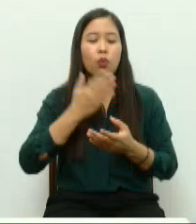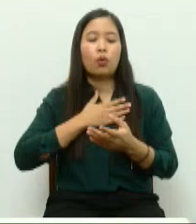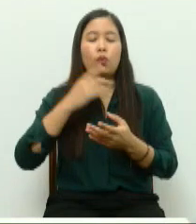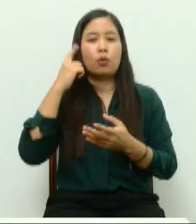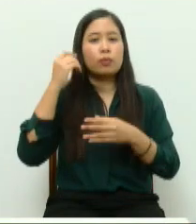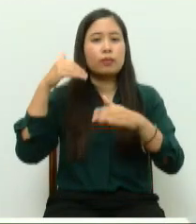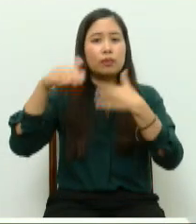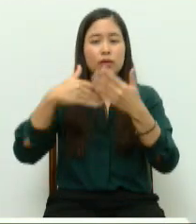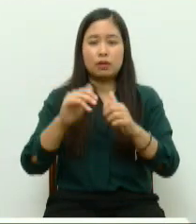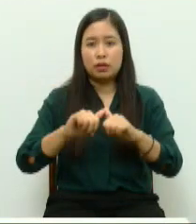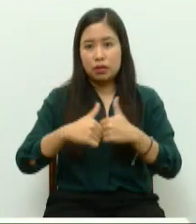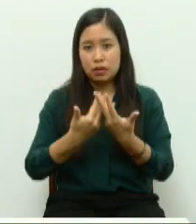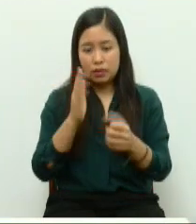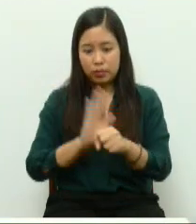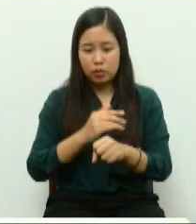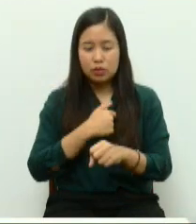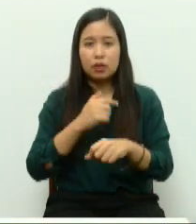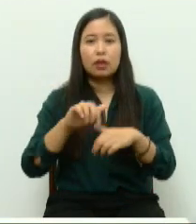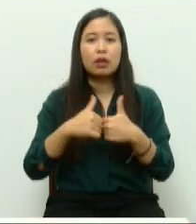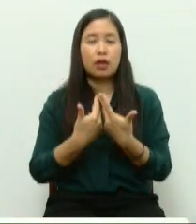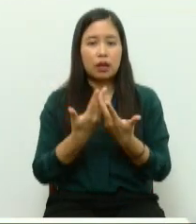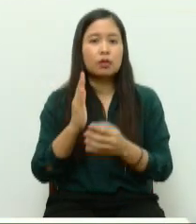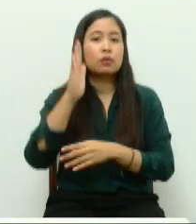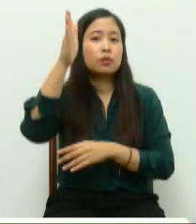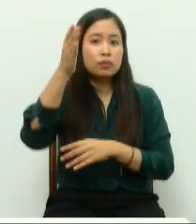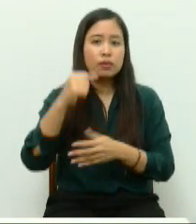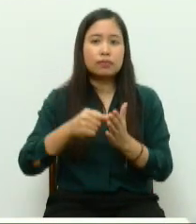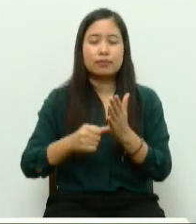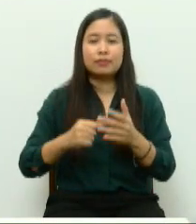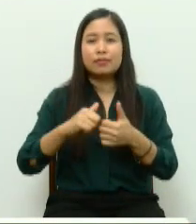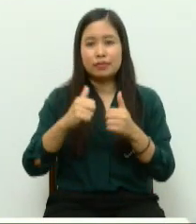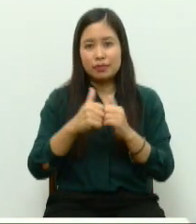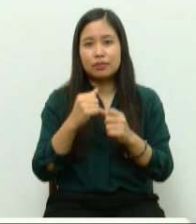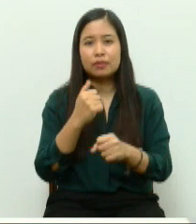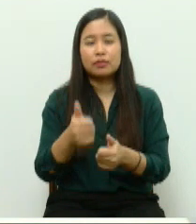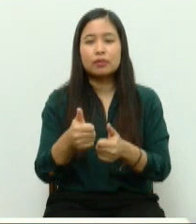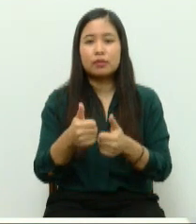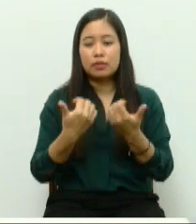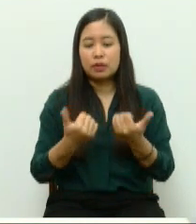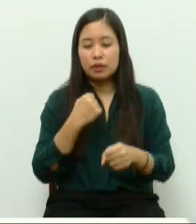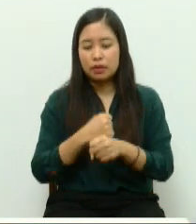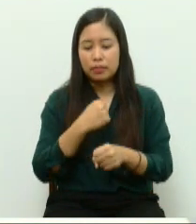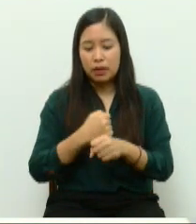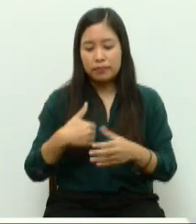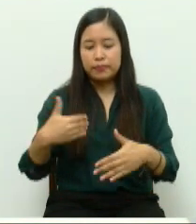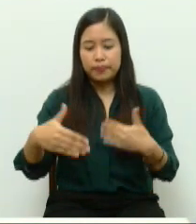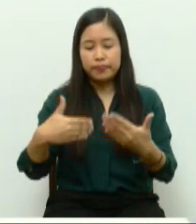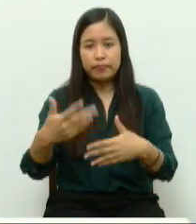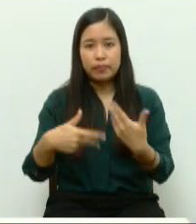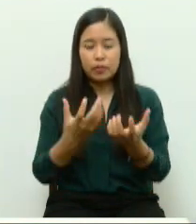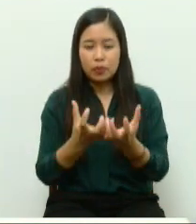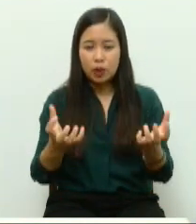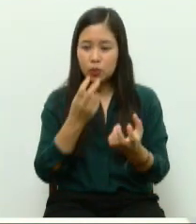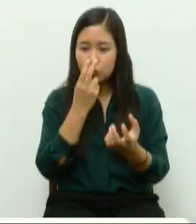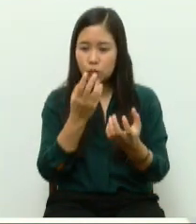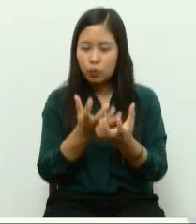างไรในปีการศึกษาหน้าก็ถ้าเป็นการทำนาเราก็อยู่ในห่วงที่จะเก็บเกี่ยวผลผลิตจากการ